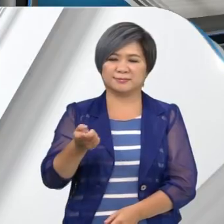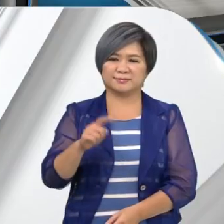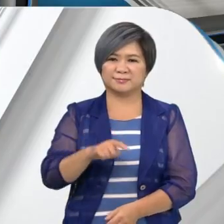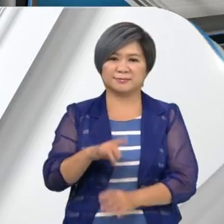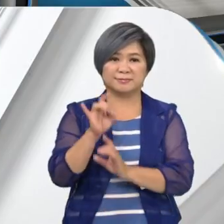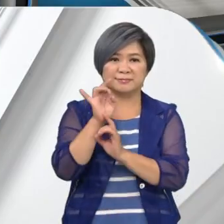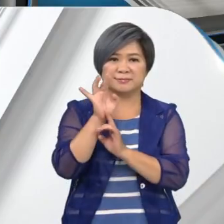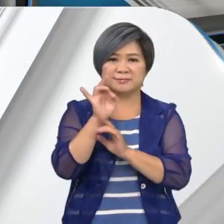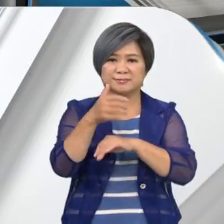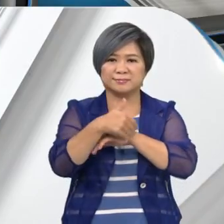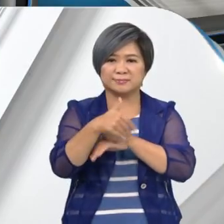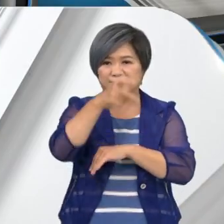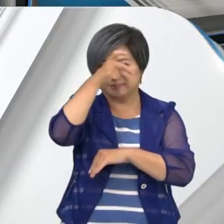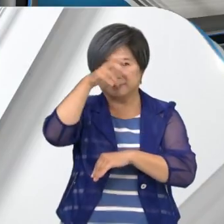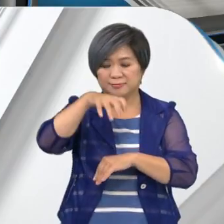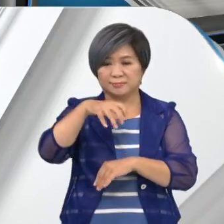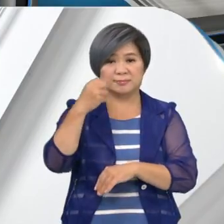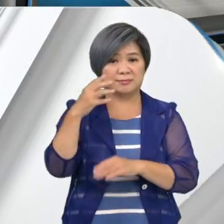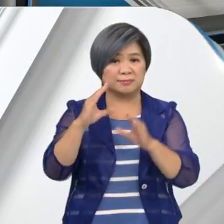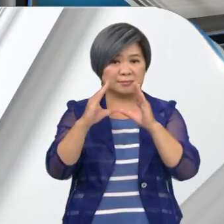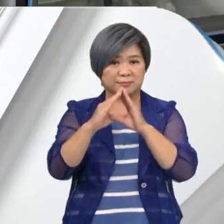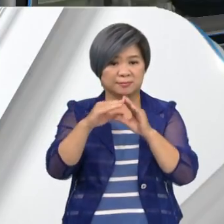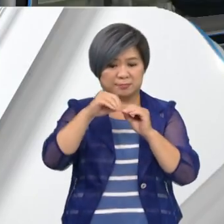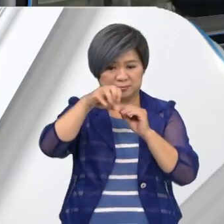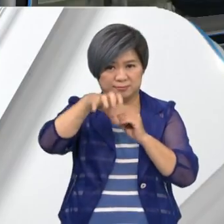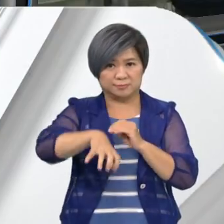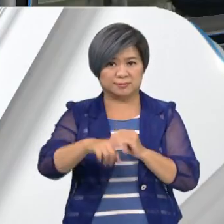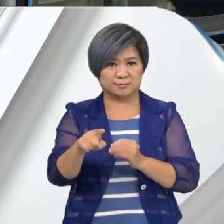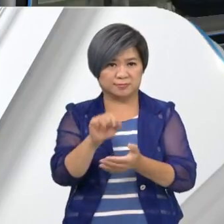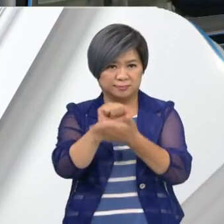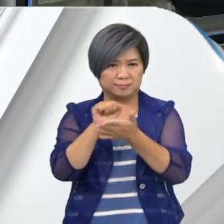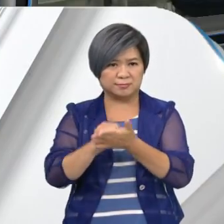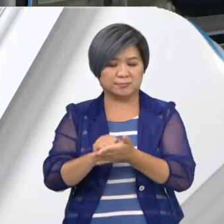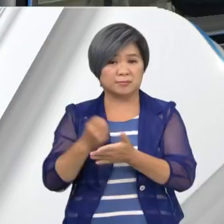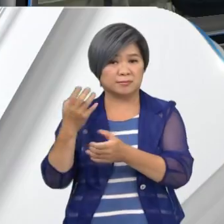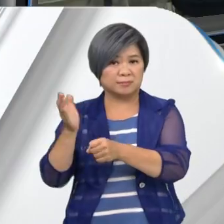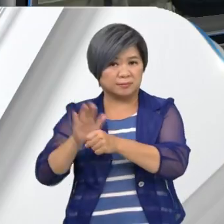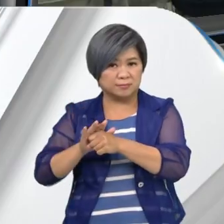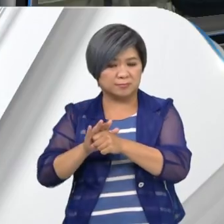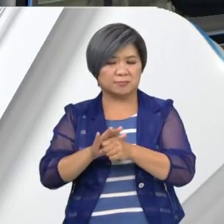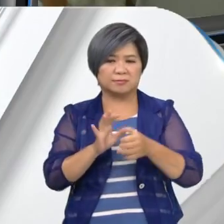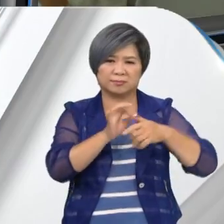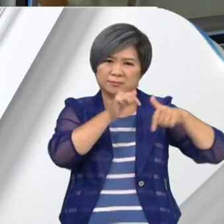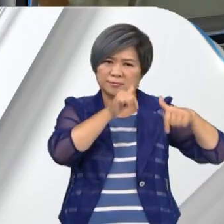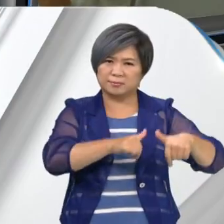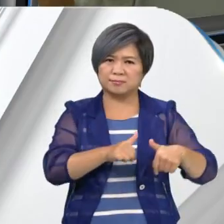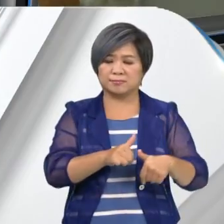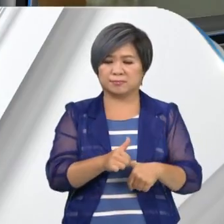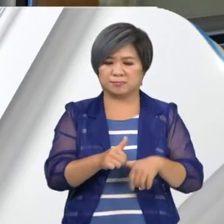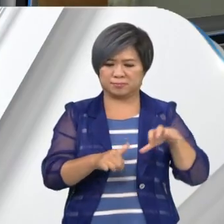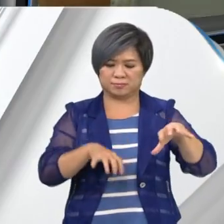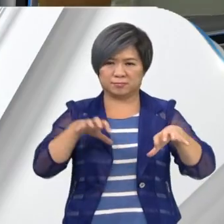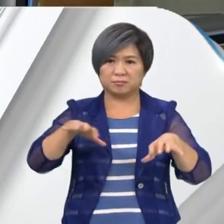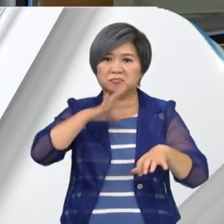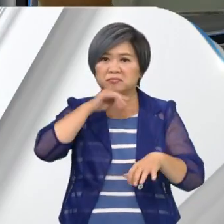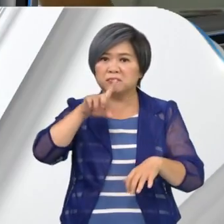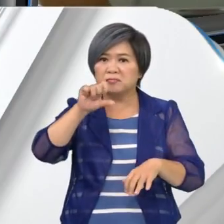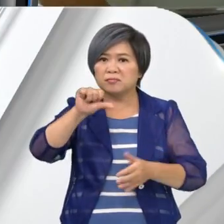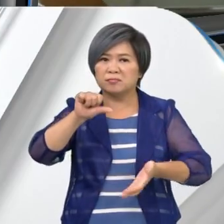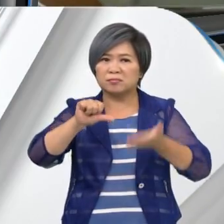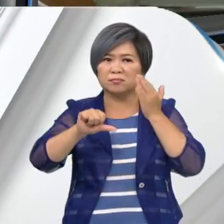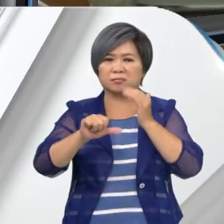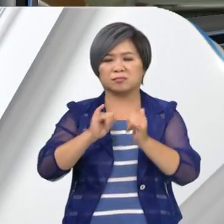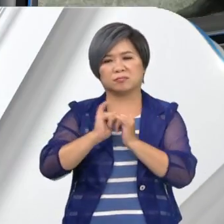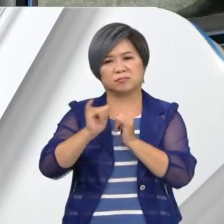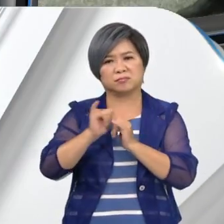今日新竹县警察局新埔分局的统计，新埔的关系两只群65岁下加人口，发生死